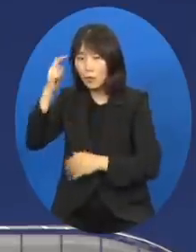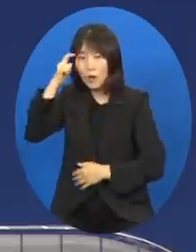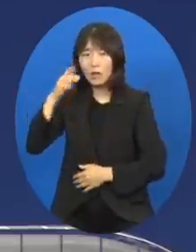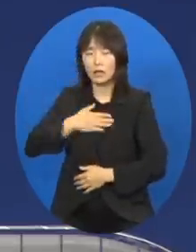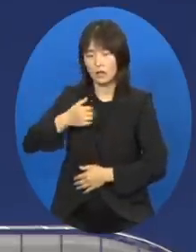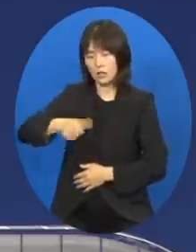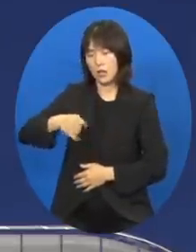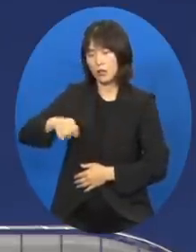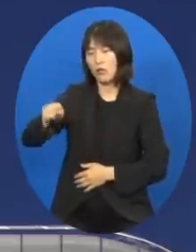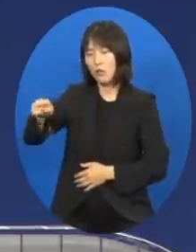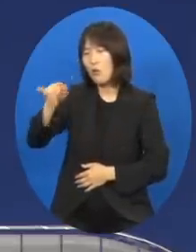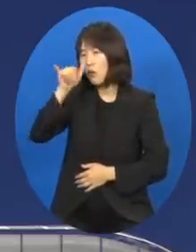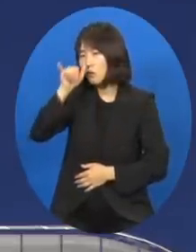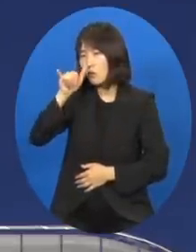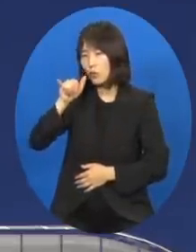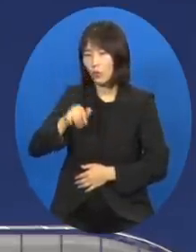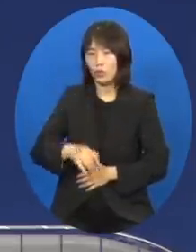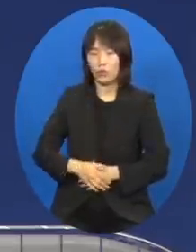있으니까.